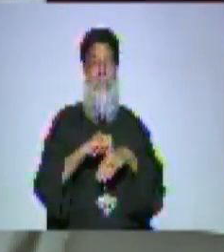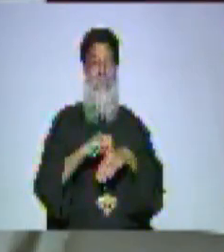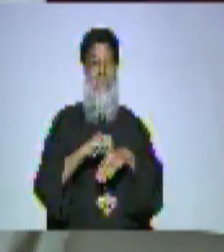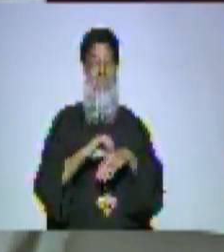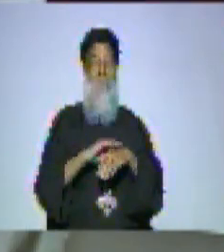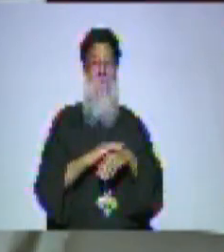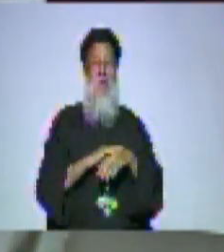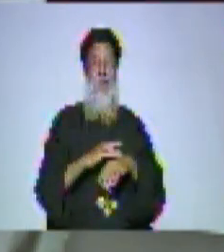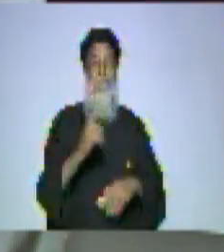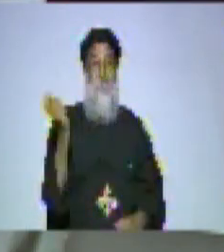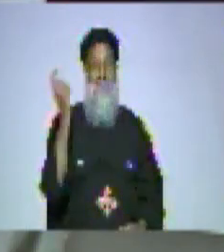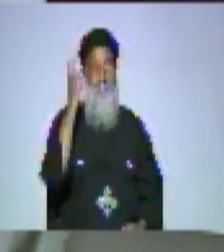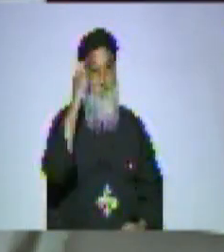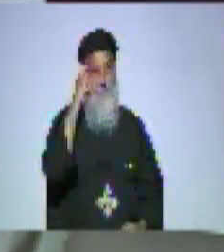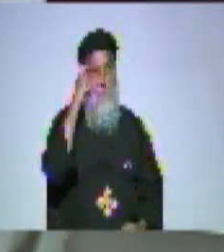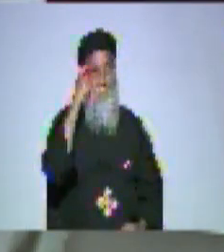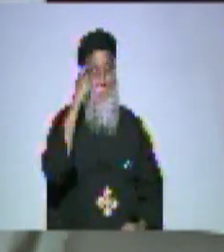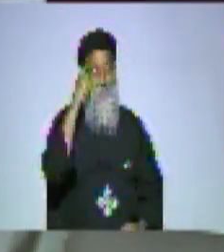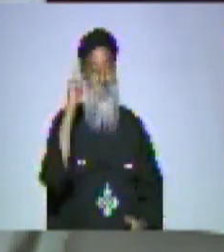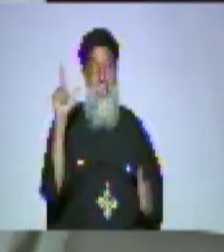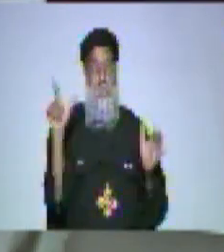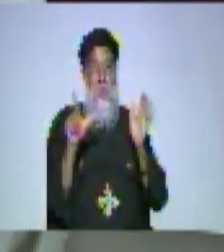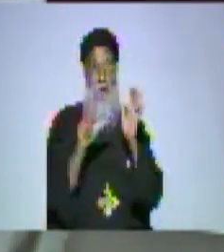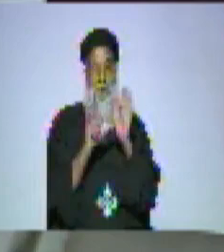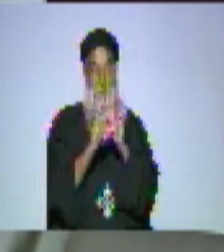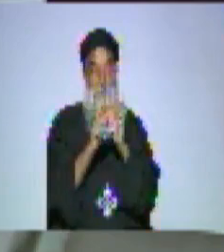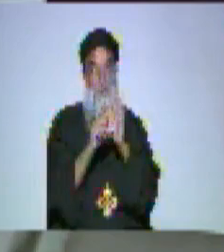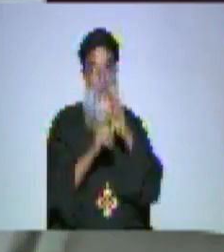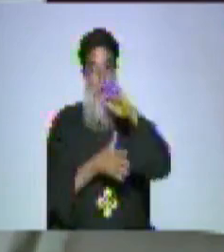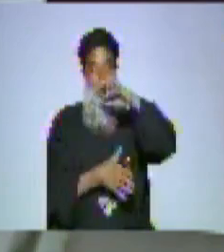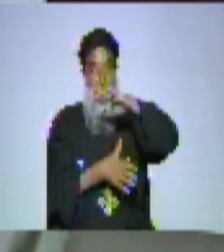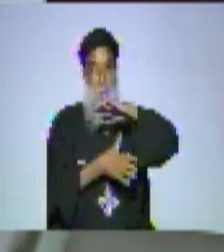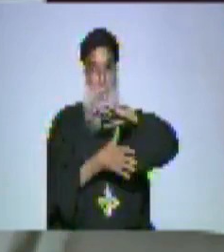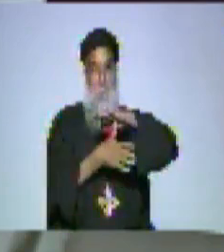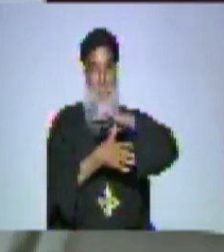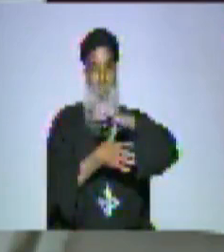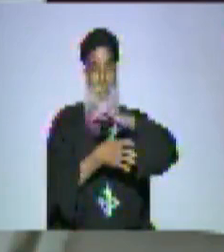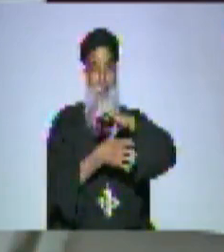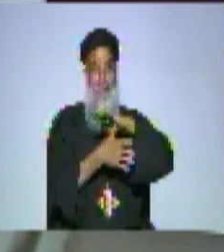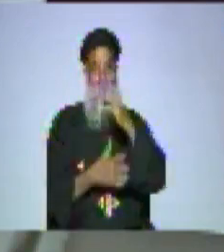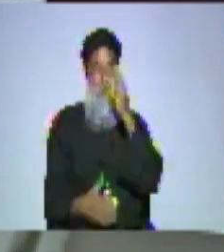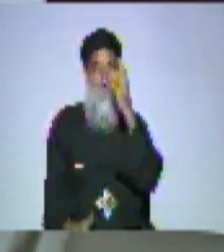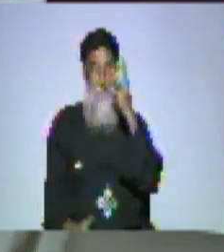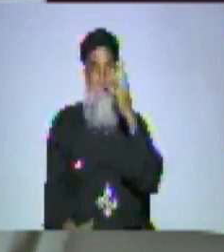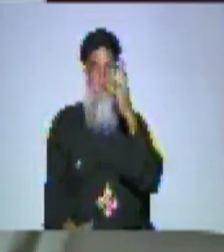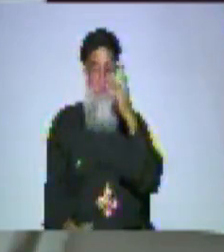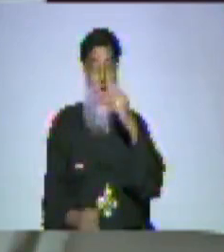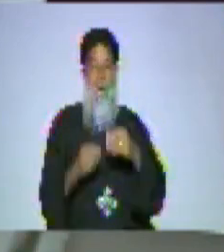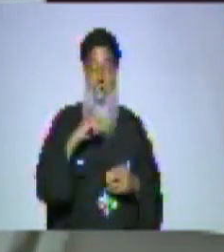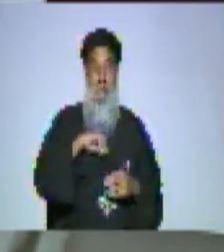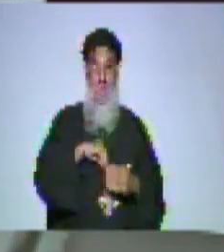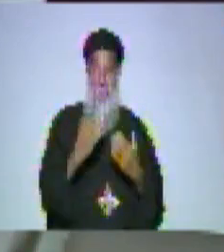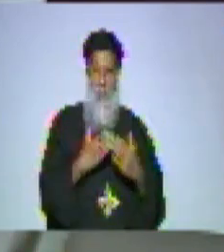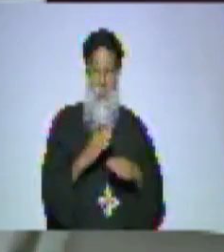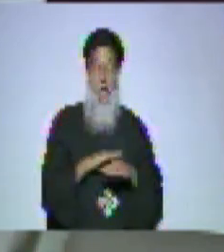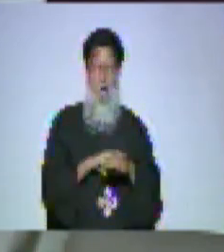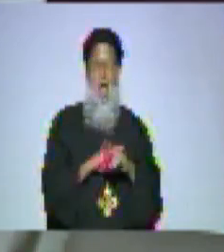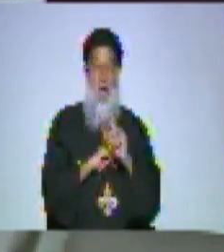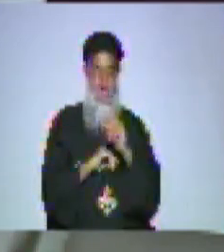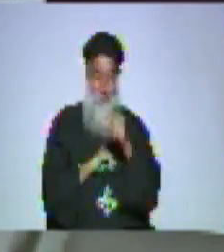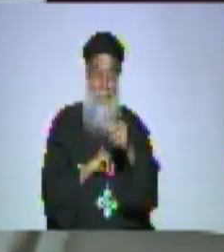ودي كانت ميزه البابا شنوده يقابل اي حد محتاج حاجه يحس